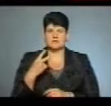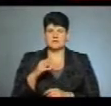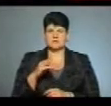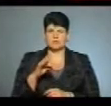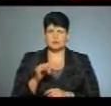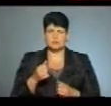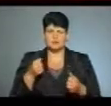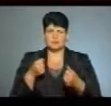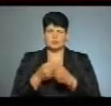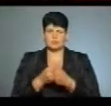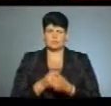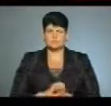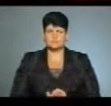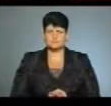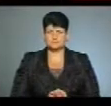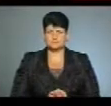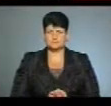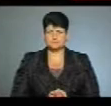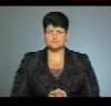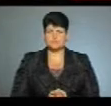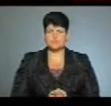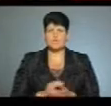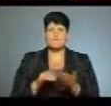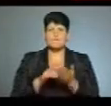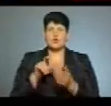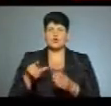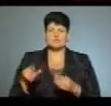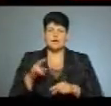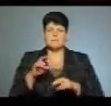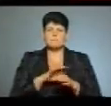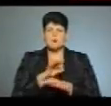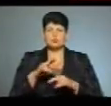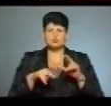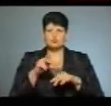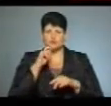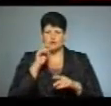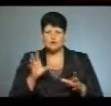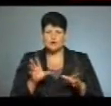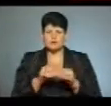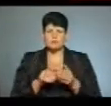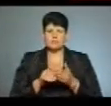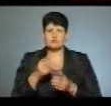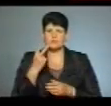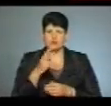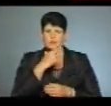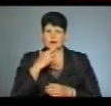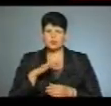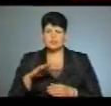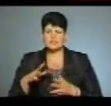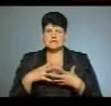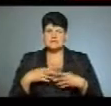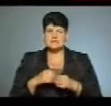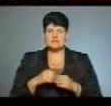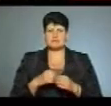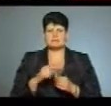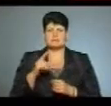лоб фура у нас. Волонтери проекту «Будуємо Україну разом» допомагають двом багатодітним сім'ям зі Збаража